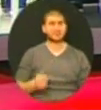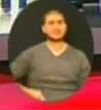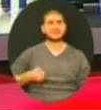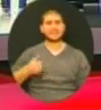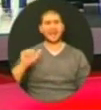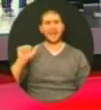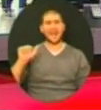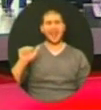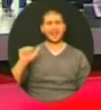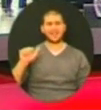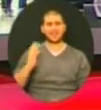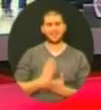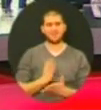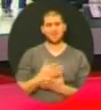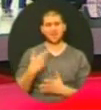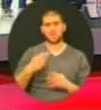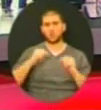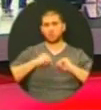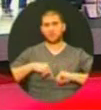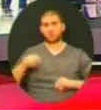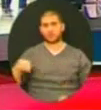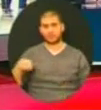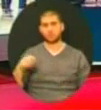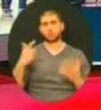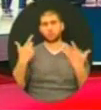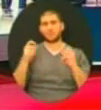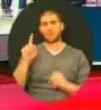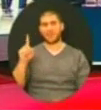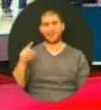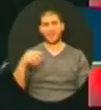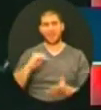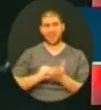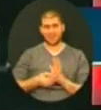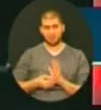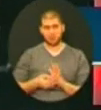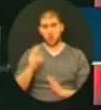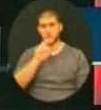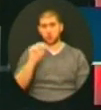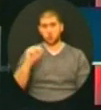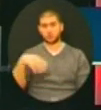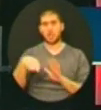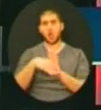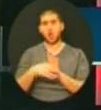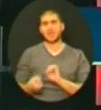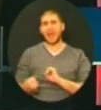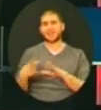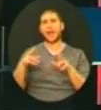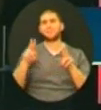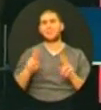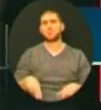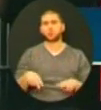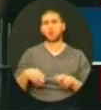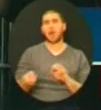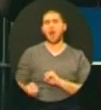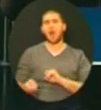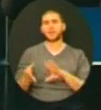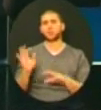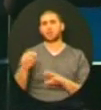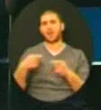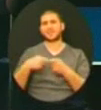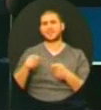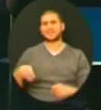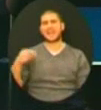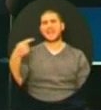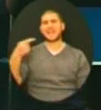השר אלקין, שעשה. העביר ליושב ראש הכנסת 71 חתימות, הנושא הוא חוק ההדחה, מימוש חוק ההדחה, הדחתו של חבר